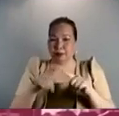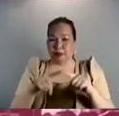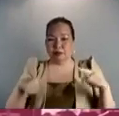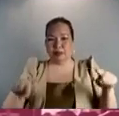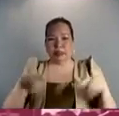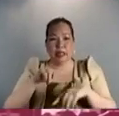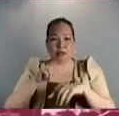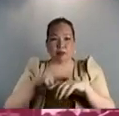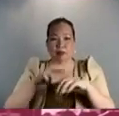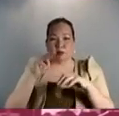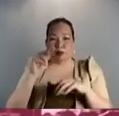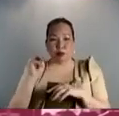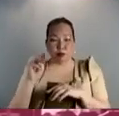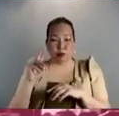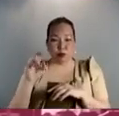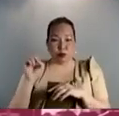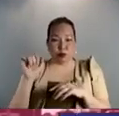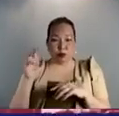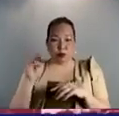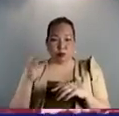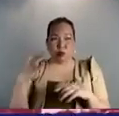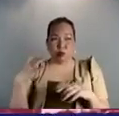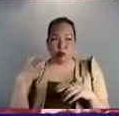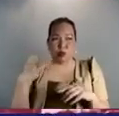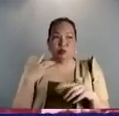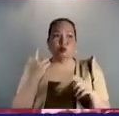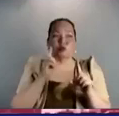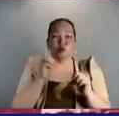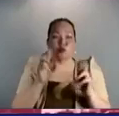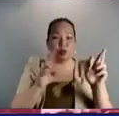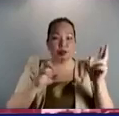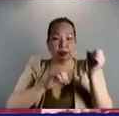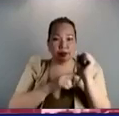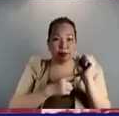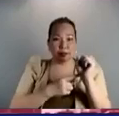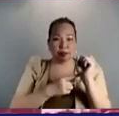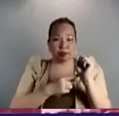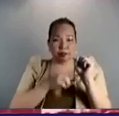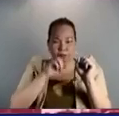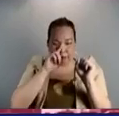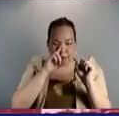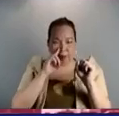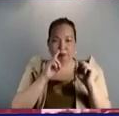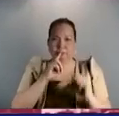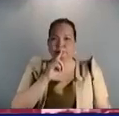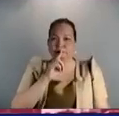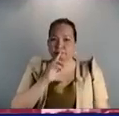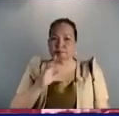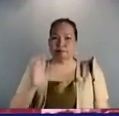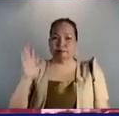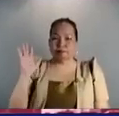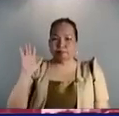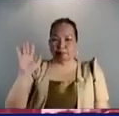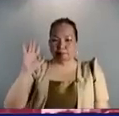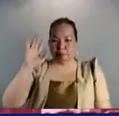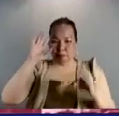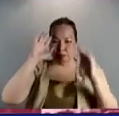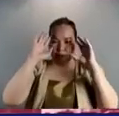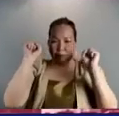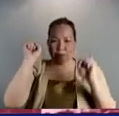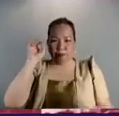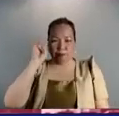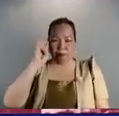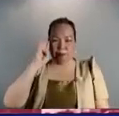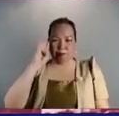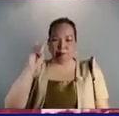na naghihintay po ng simula nitong inaugural ceremony para sa panunumpa ni President-elect Ferdinand Bongbong